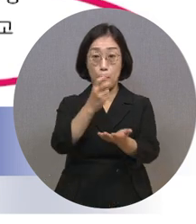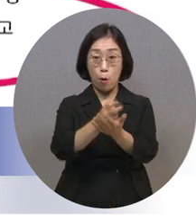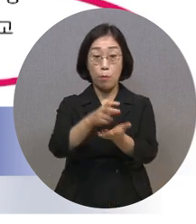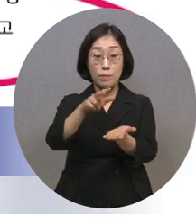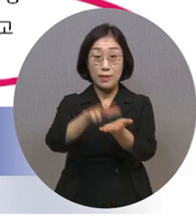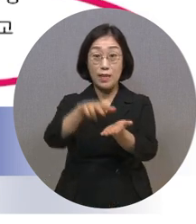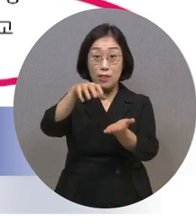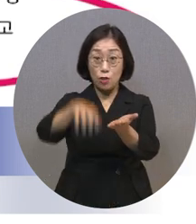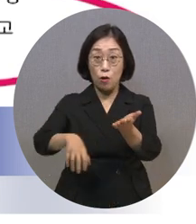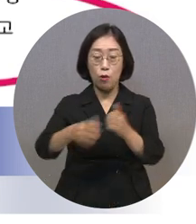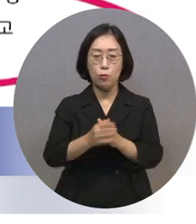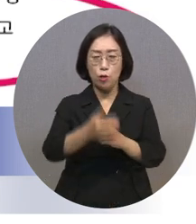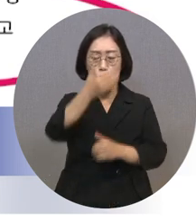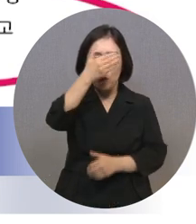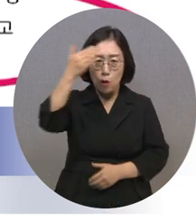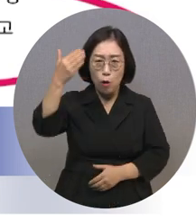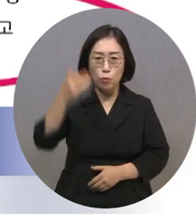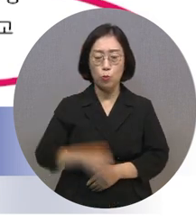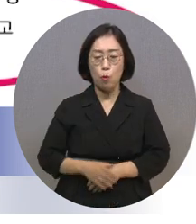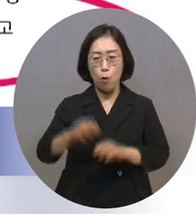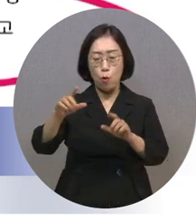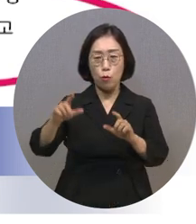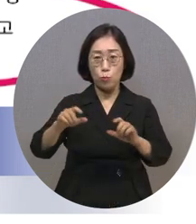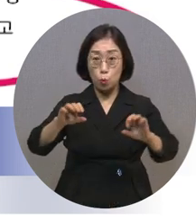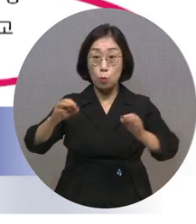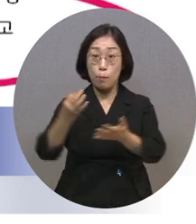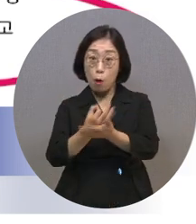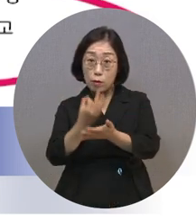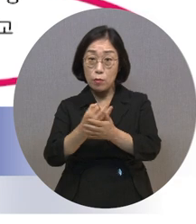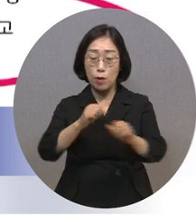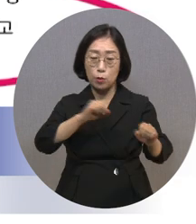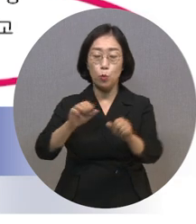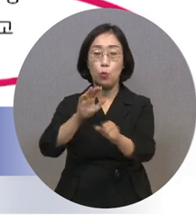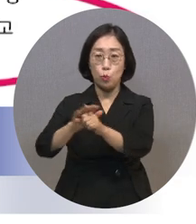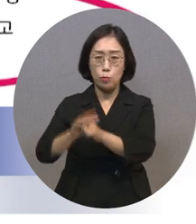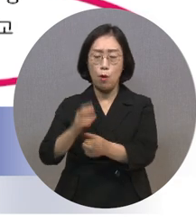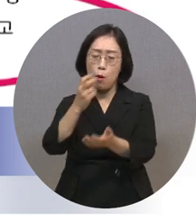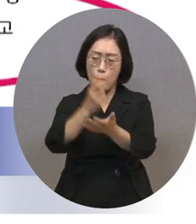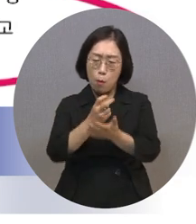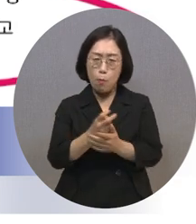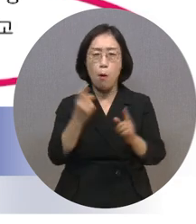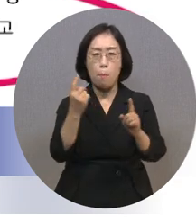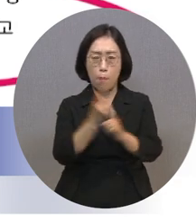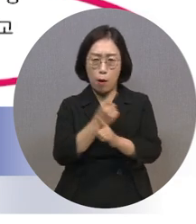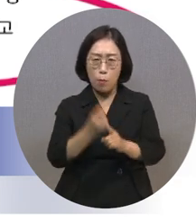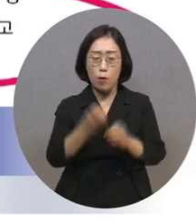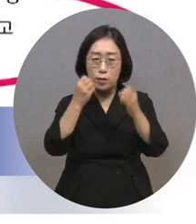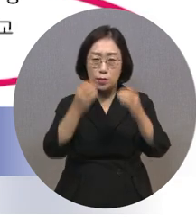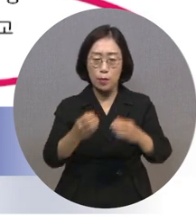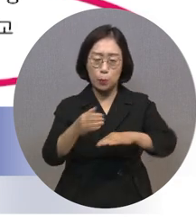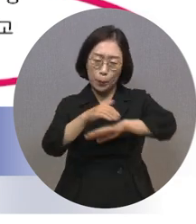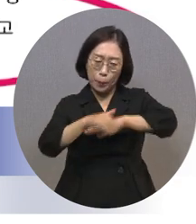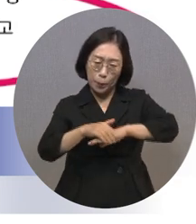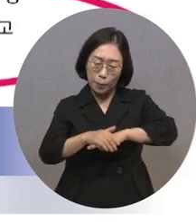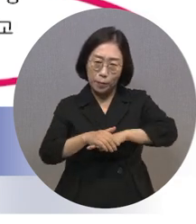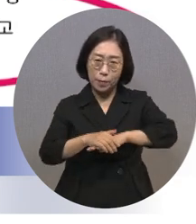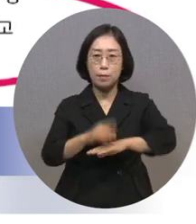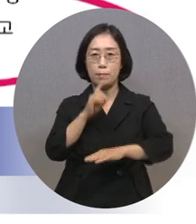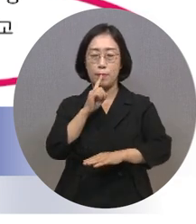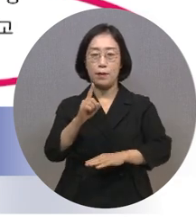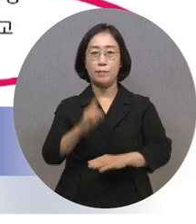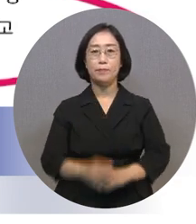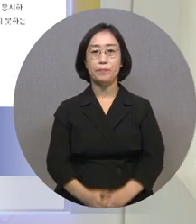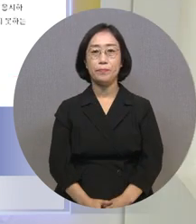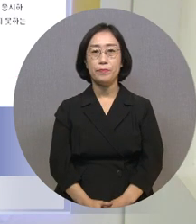청년과 취약계층의 경제 활동을 지원하기 위한 법령 정비 과제를 발굴해 정비해 나가겠다고 말했습니다